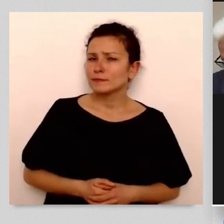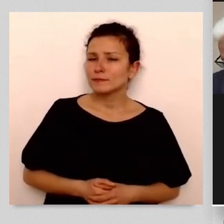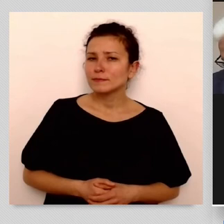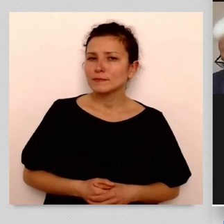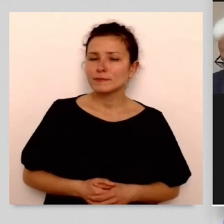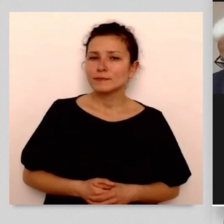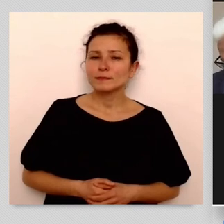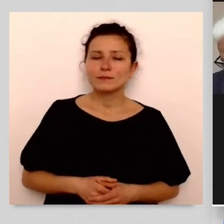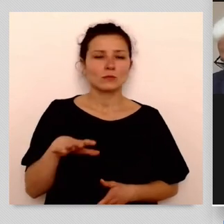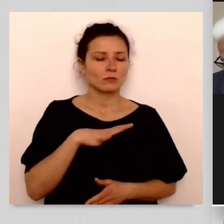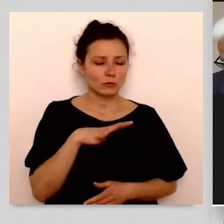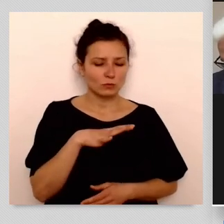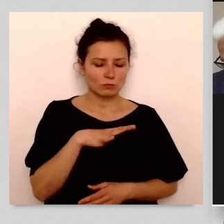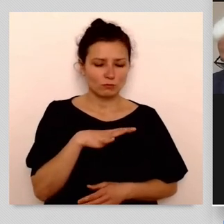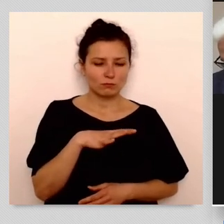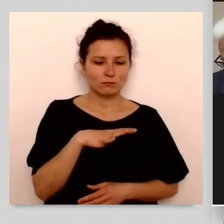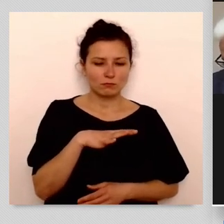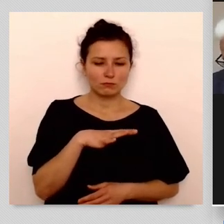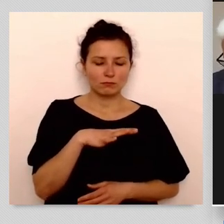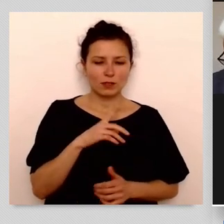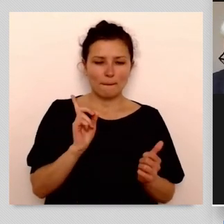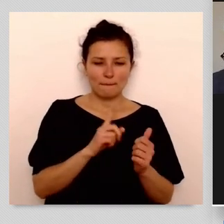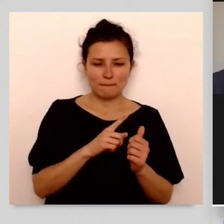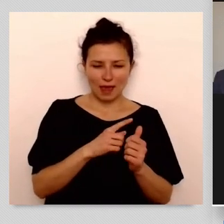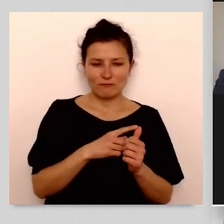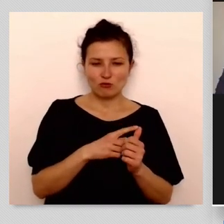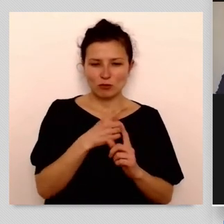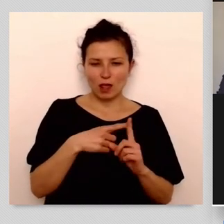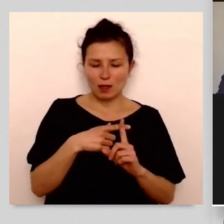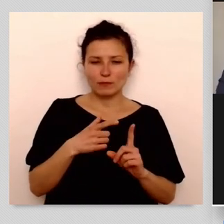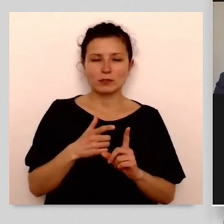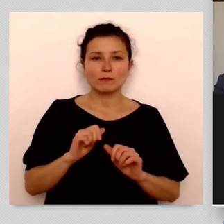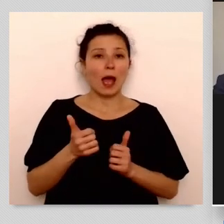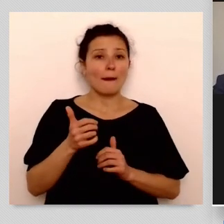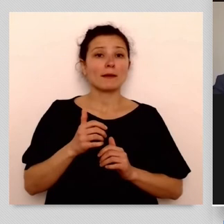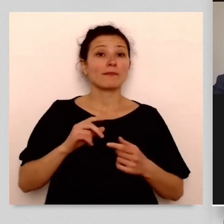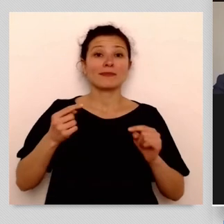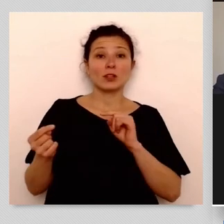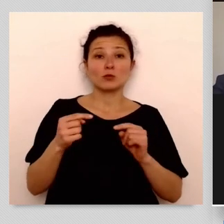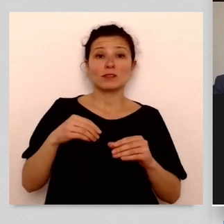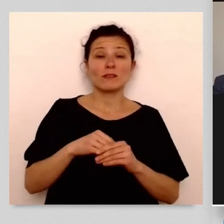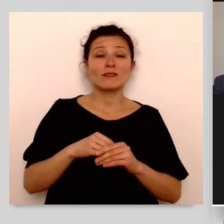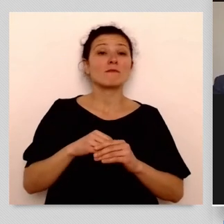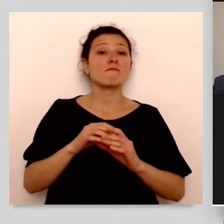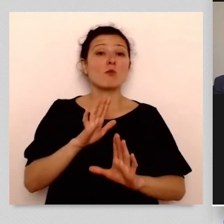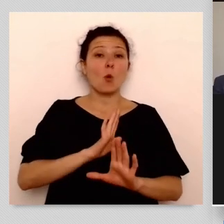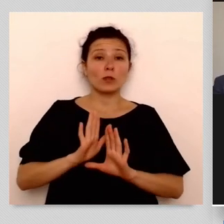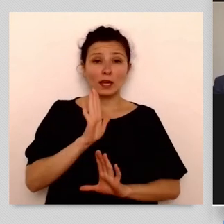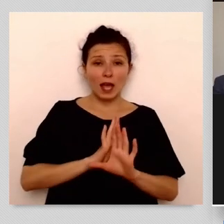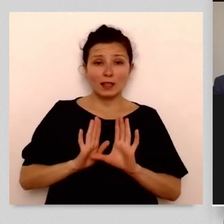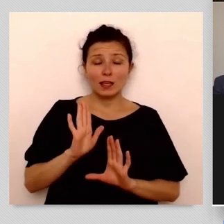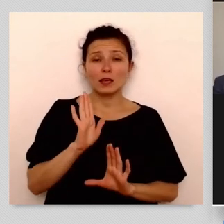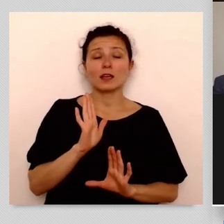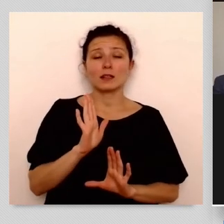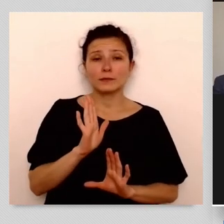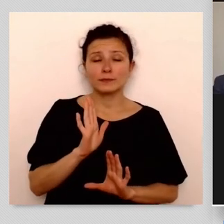To byłby mój taki pierwszy punkt, abyśmy unikali w dyskusji klimatycznej